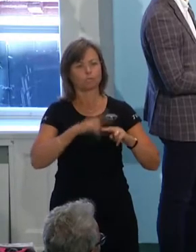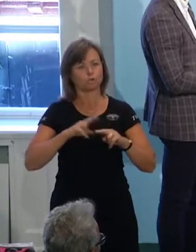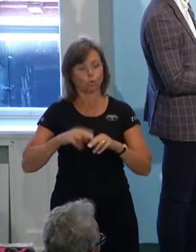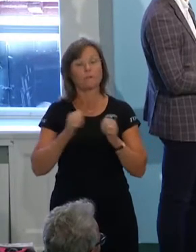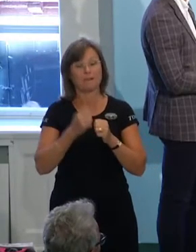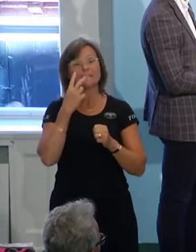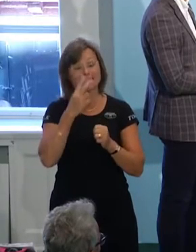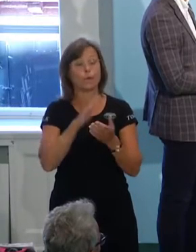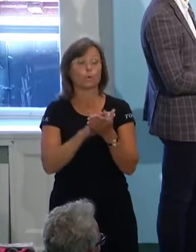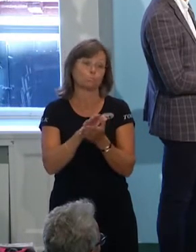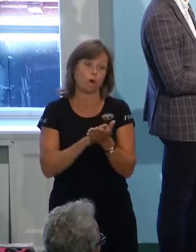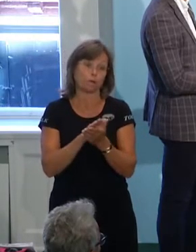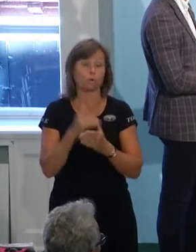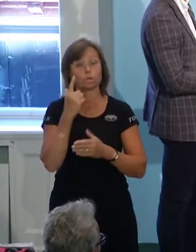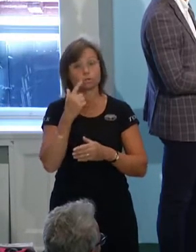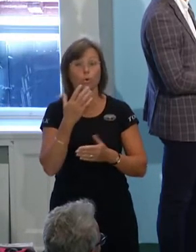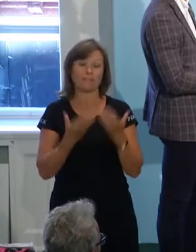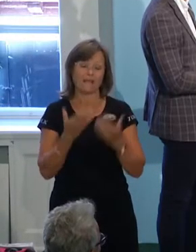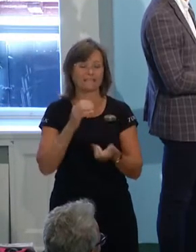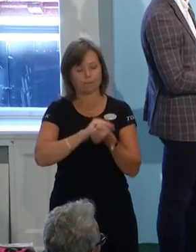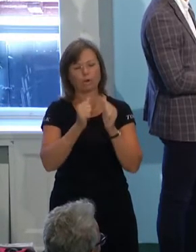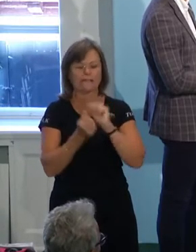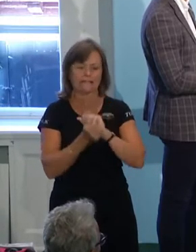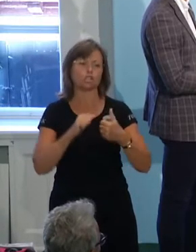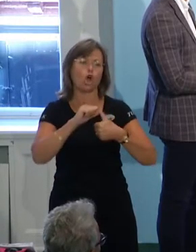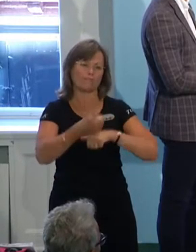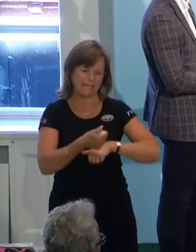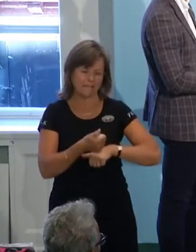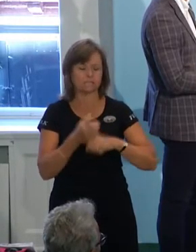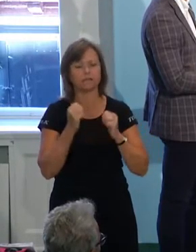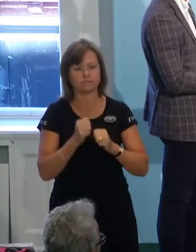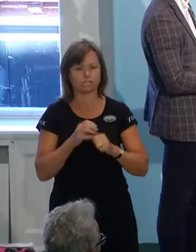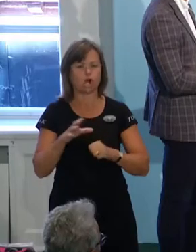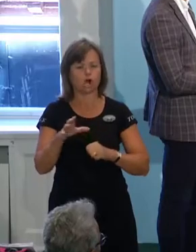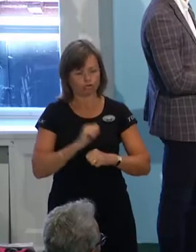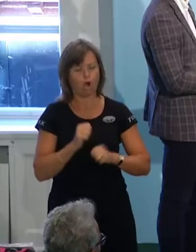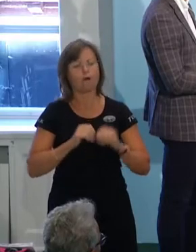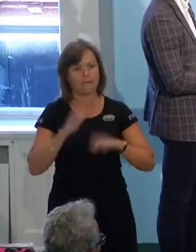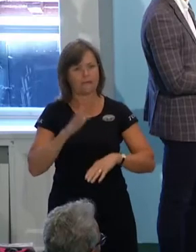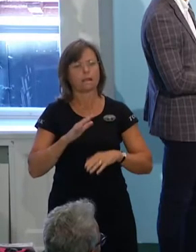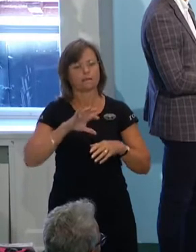utmaningar. Och här tror jag faktiskt vi är rätt politiskt överens att vi ska ta mer regional makt.